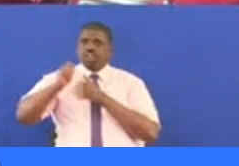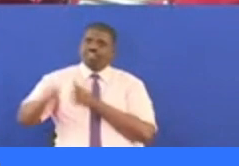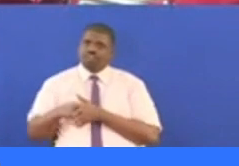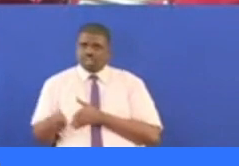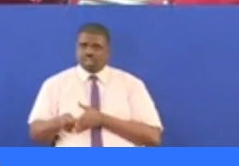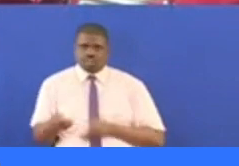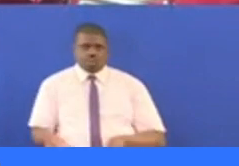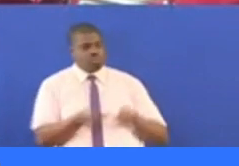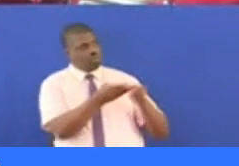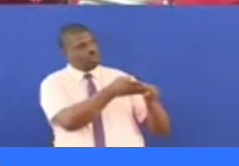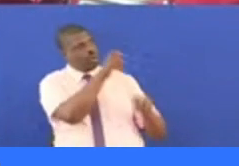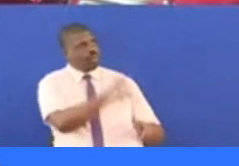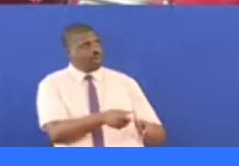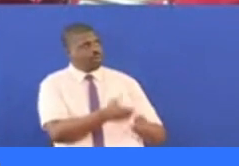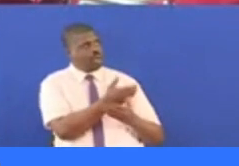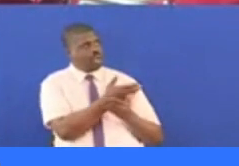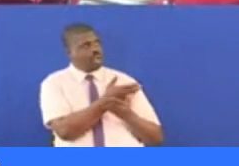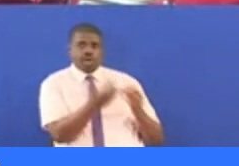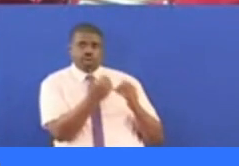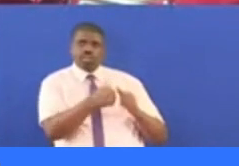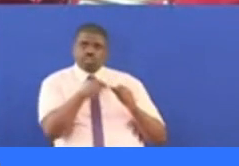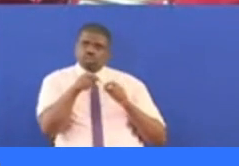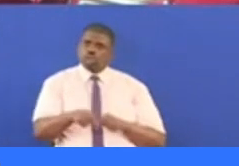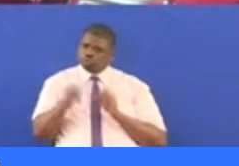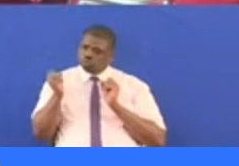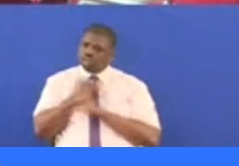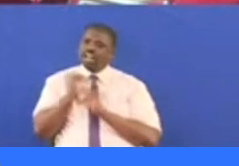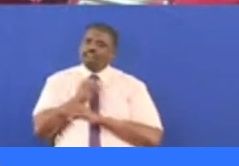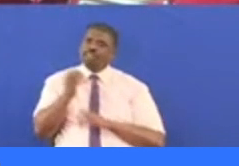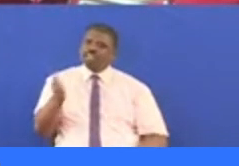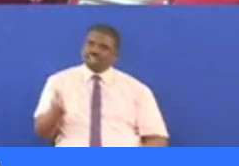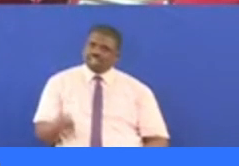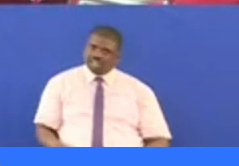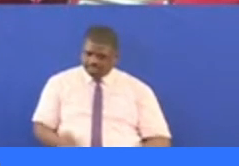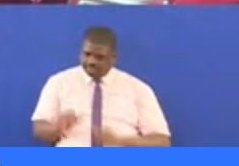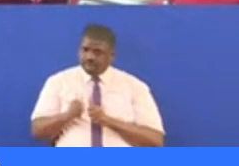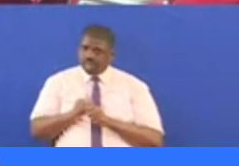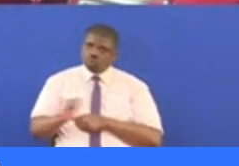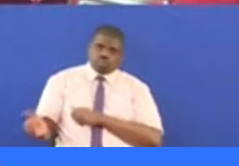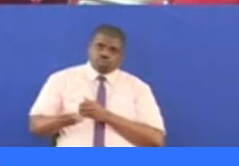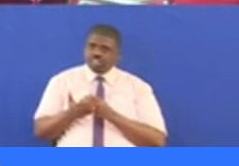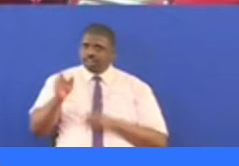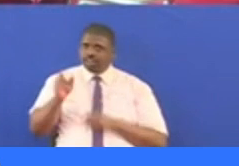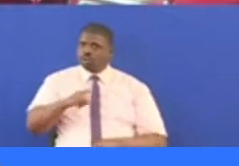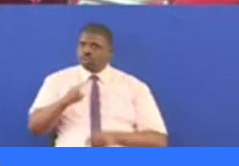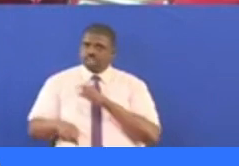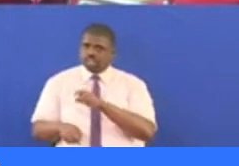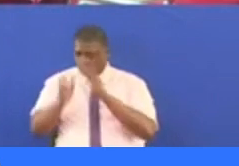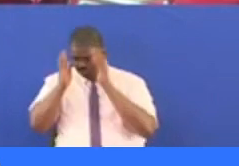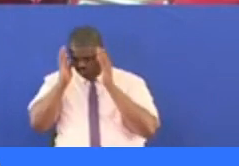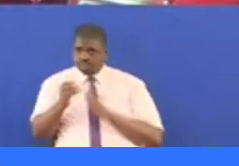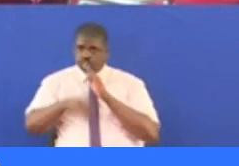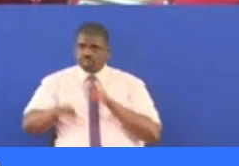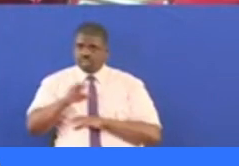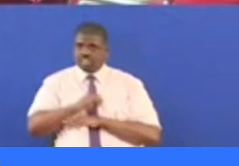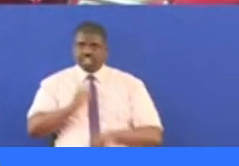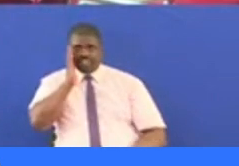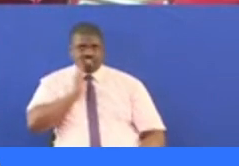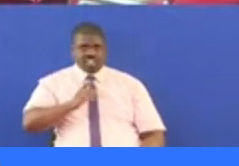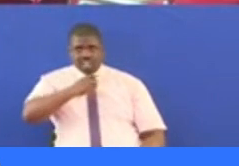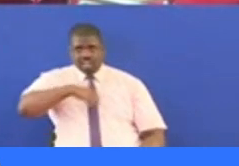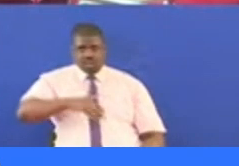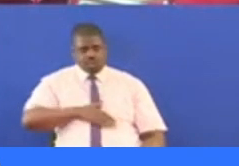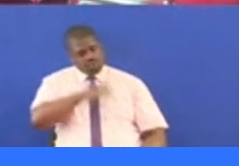tukawapa watu ambao hawana uwezo, leo tunalalamika. Bado tunataka turudie makosa haya, mheshimiwa mwenyekiti. Vijana wetu hawana